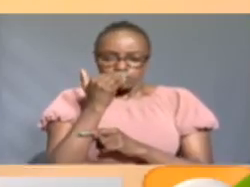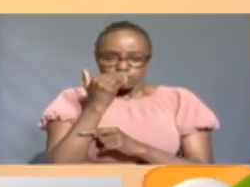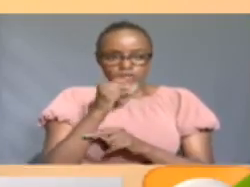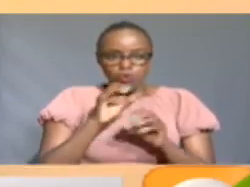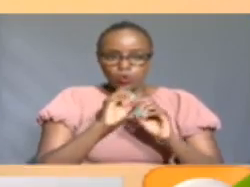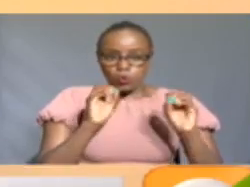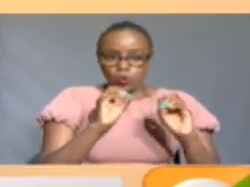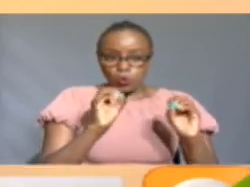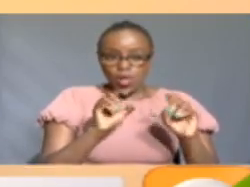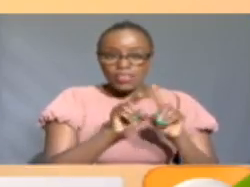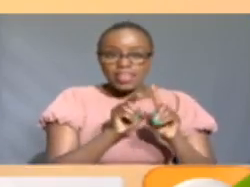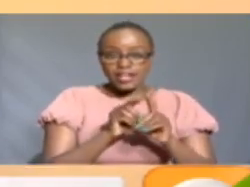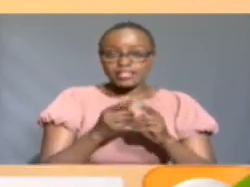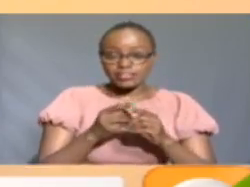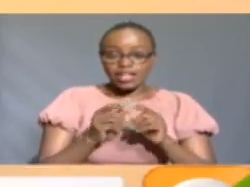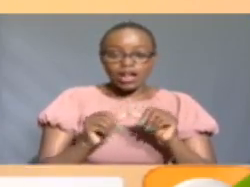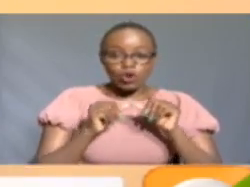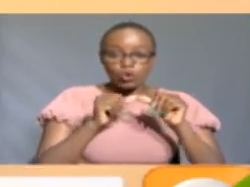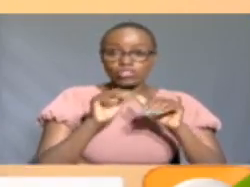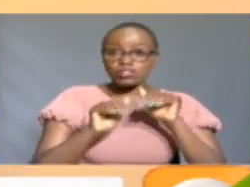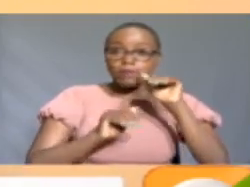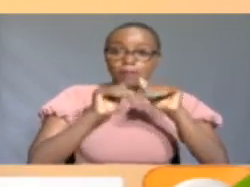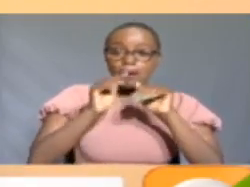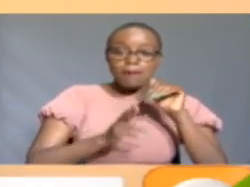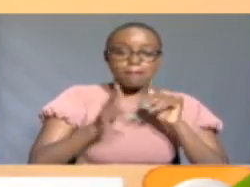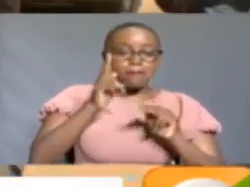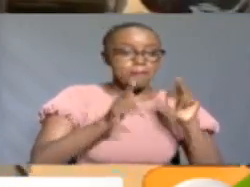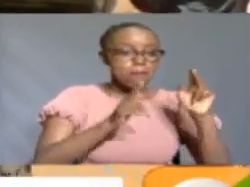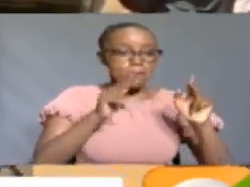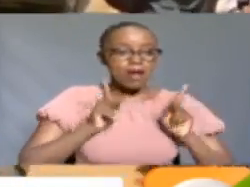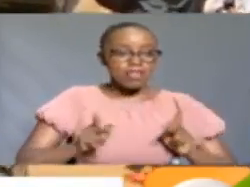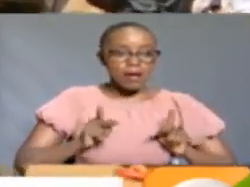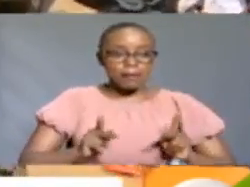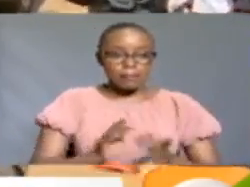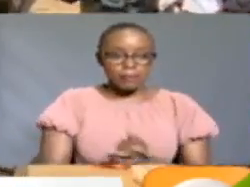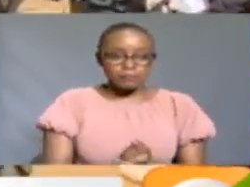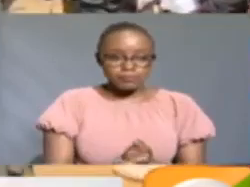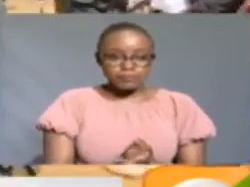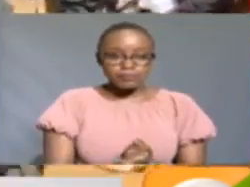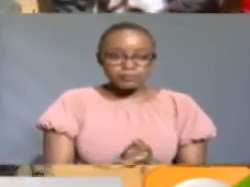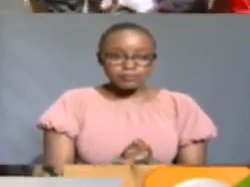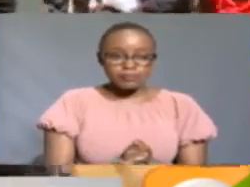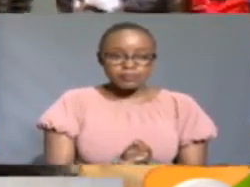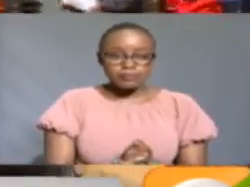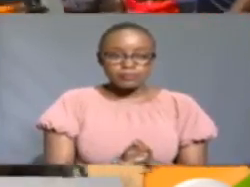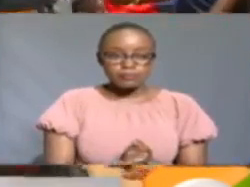alafu ndo akazidi kuenda juu akishuti watu wengine.